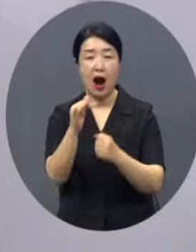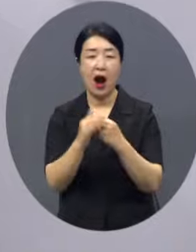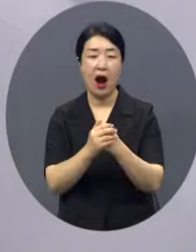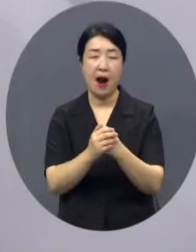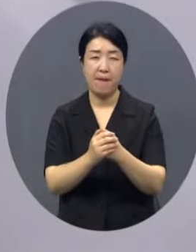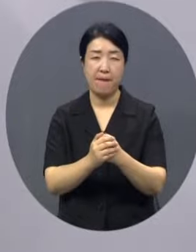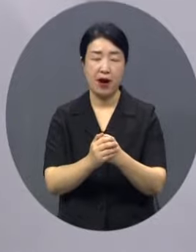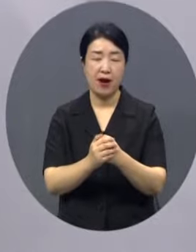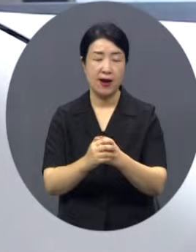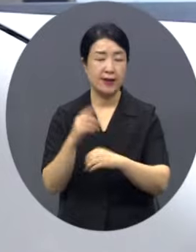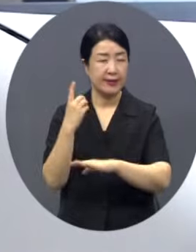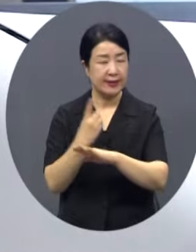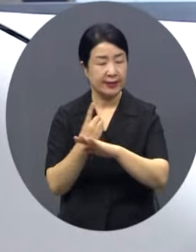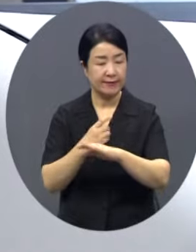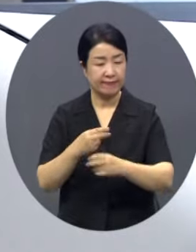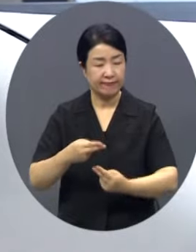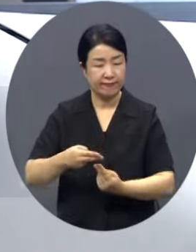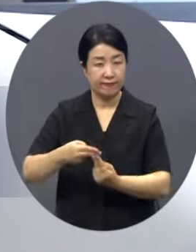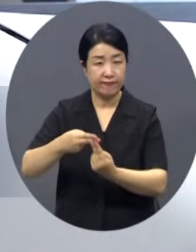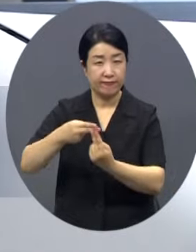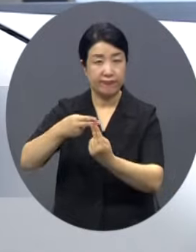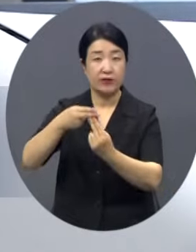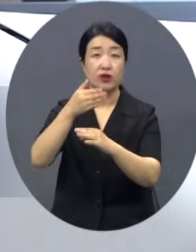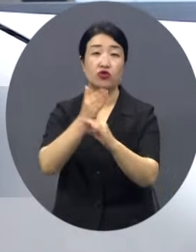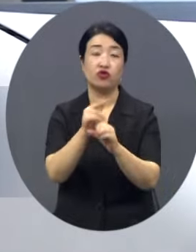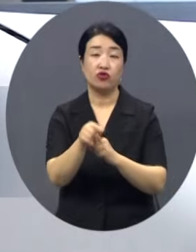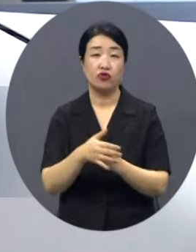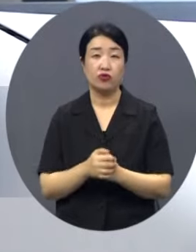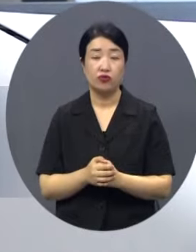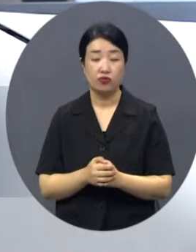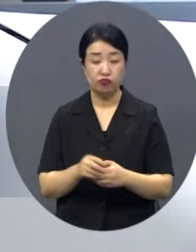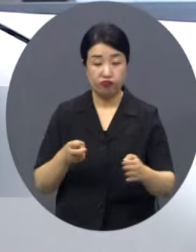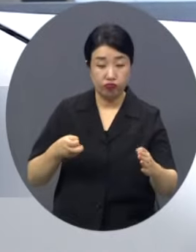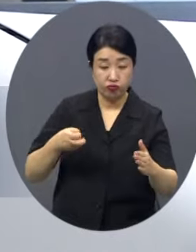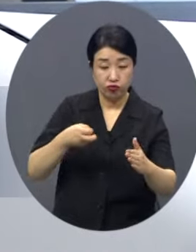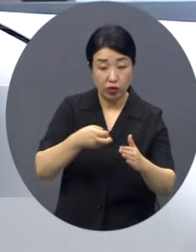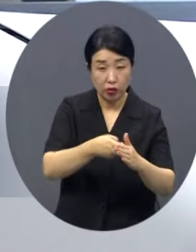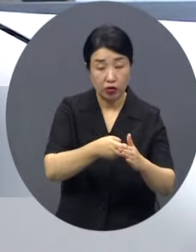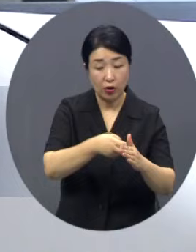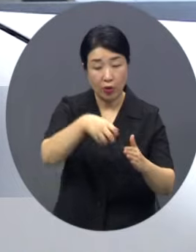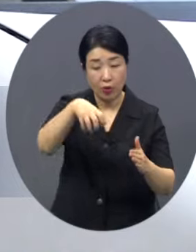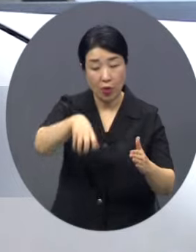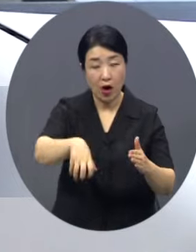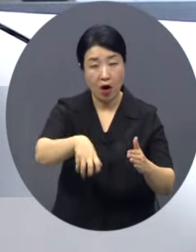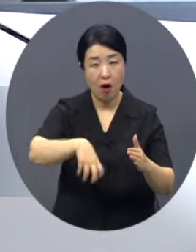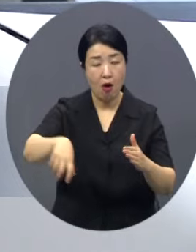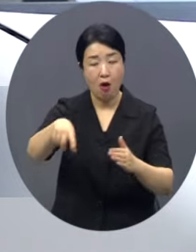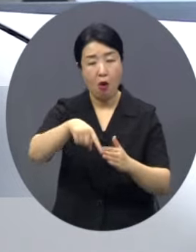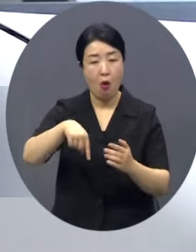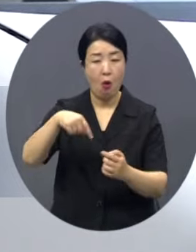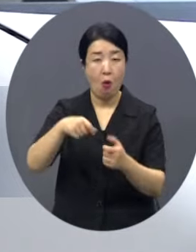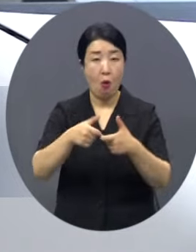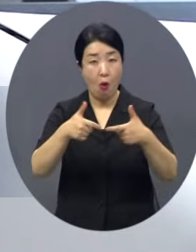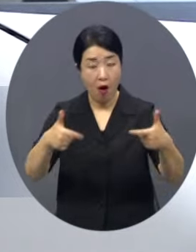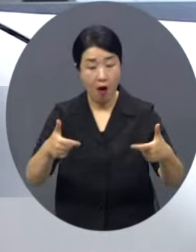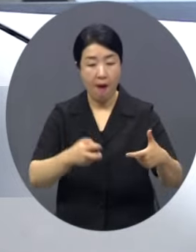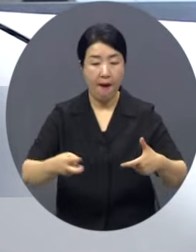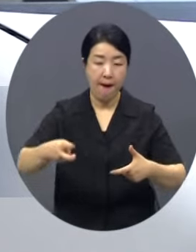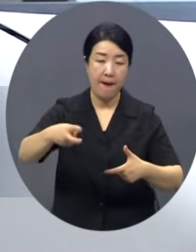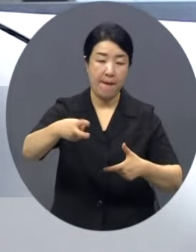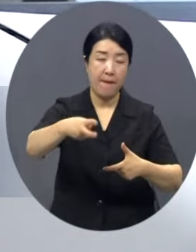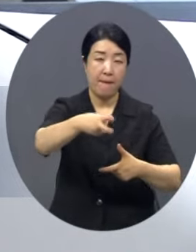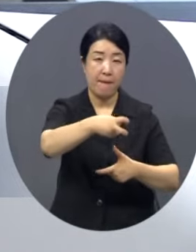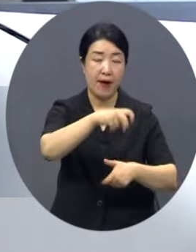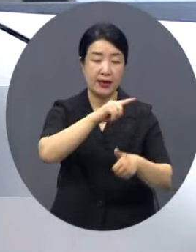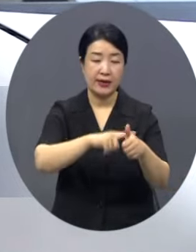데이터를 쌓아왔습니다. 정류장 중간중간에 서기 위한 뭐 그런 시스템들을 좀 보완을 해서 노선을 좀 확대하고